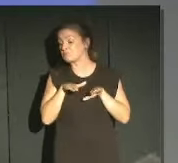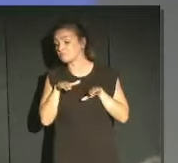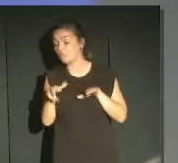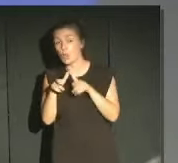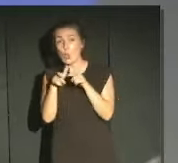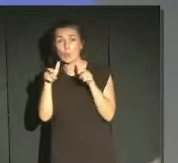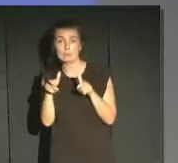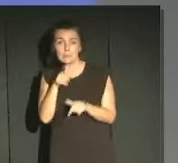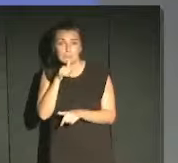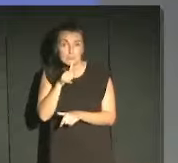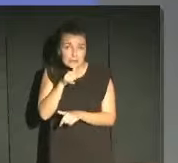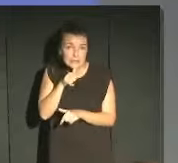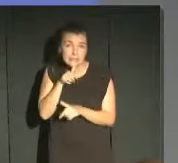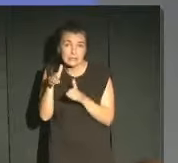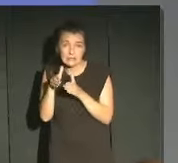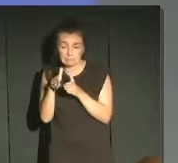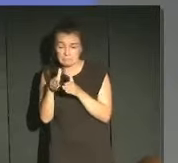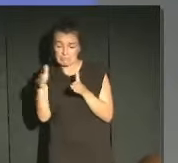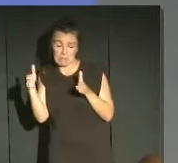moyennes